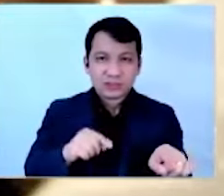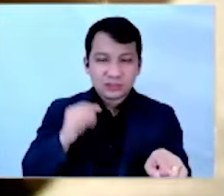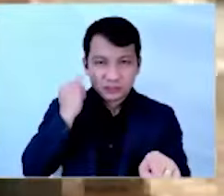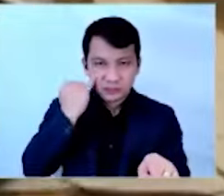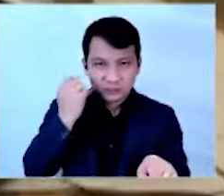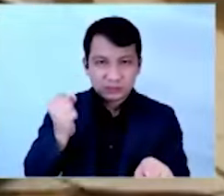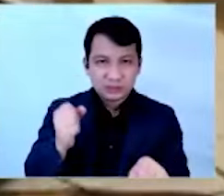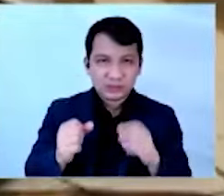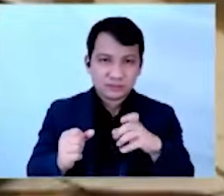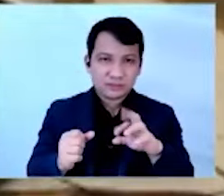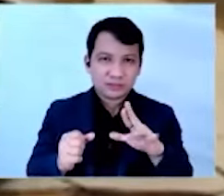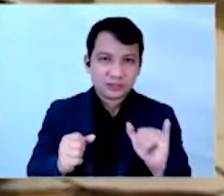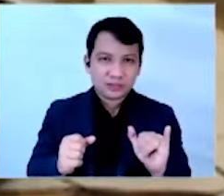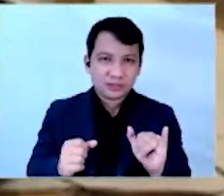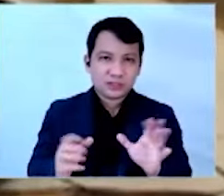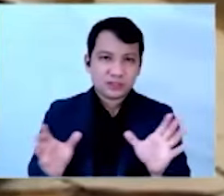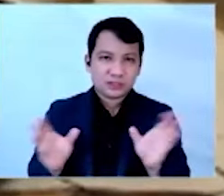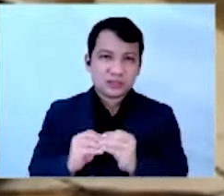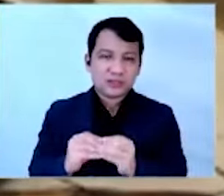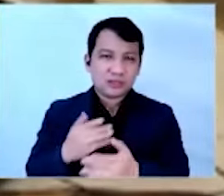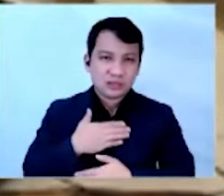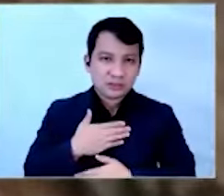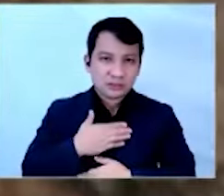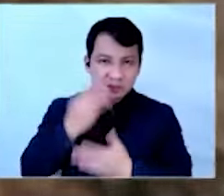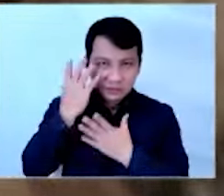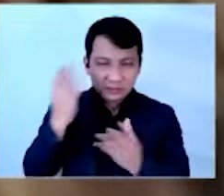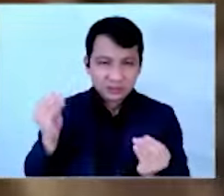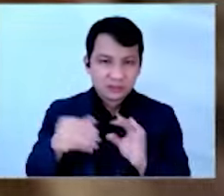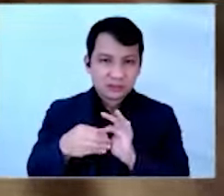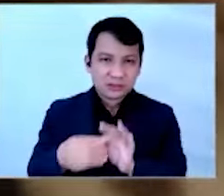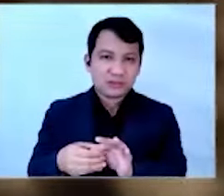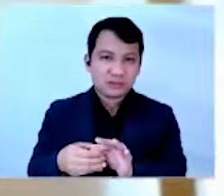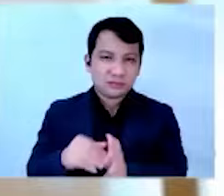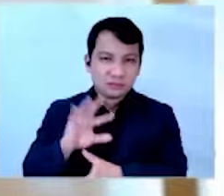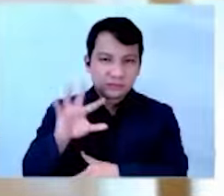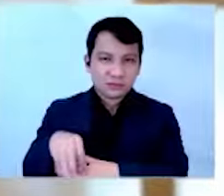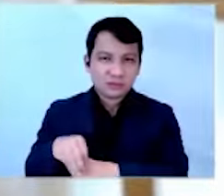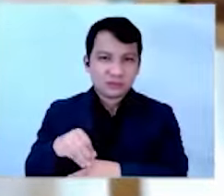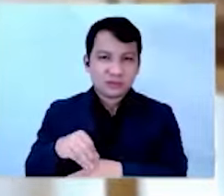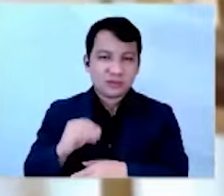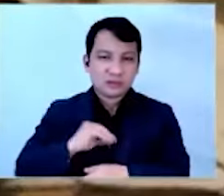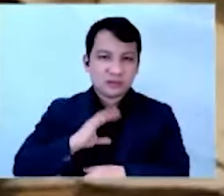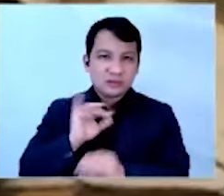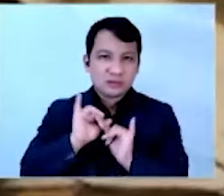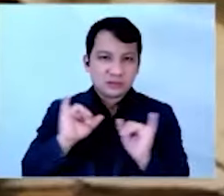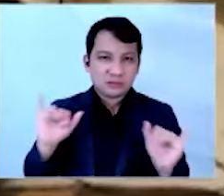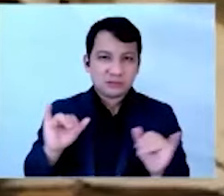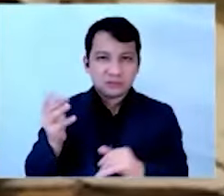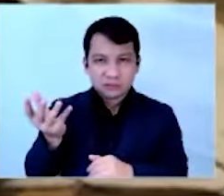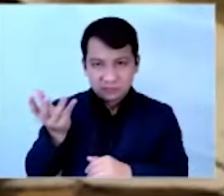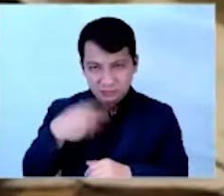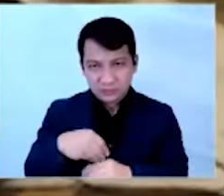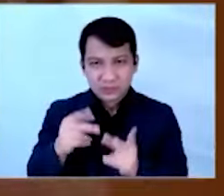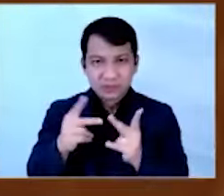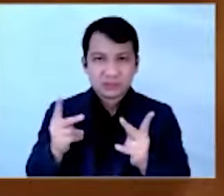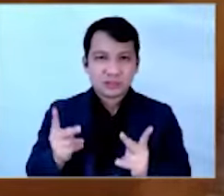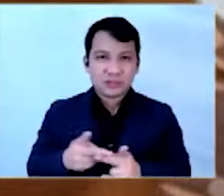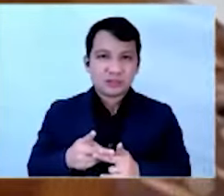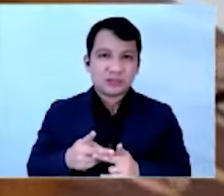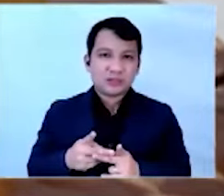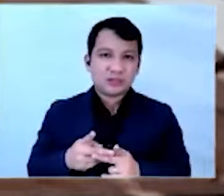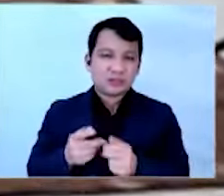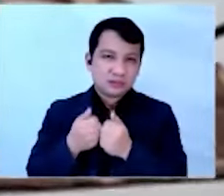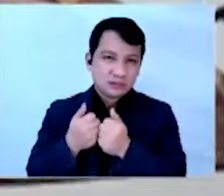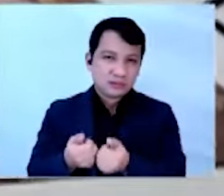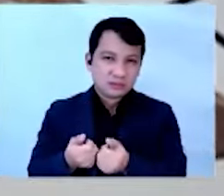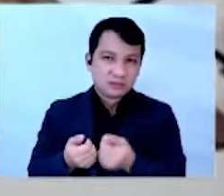Mary. Masaya po, tapos napakakit po ng mga pusa. Fulfilling at the same time, maganda rin siyang place na makapag-bonding.